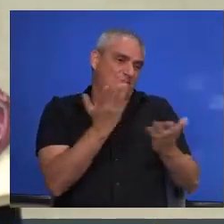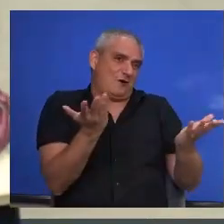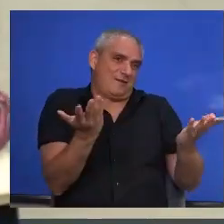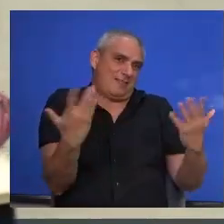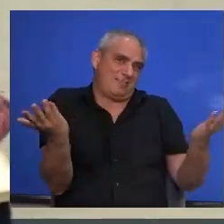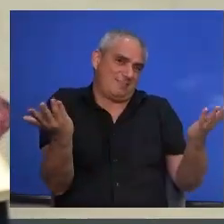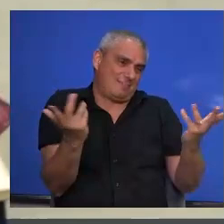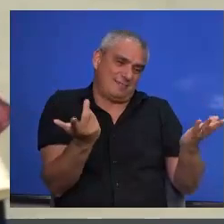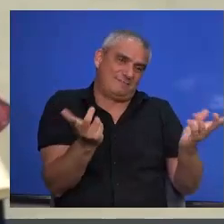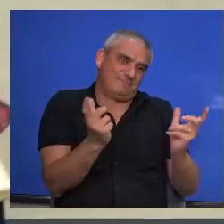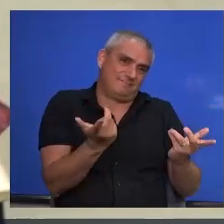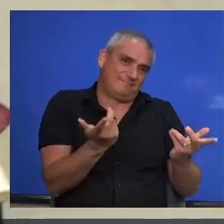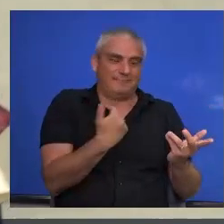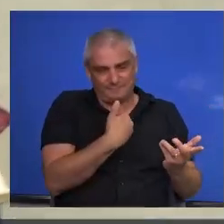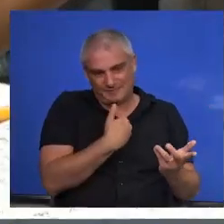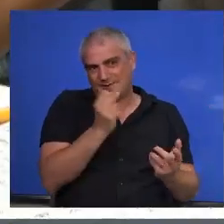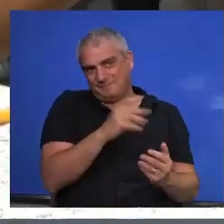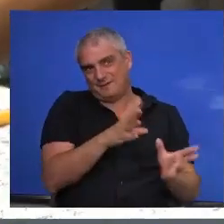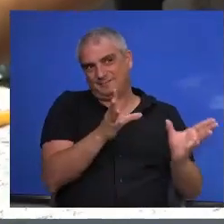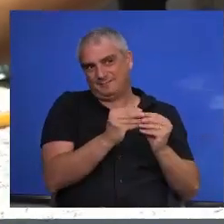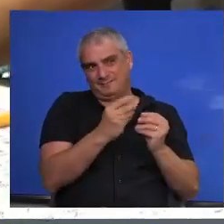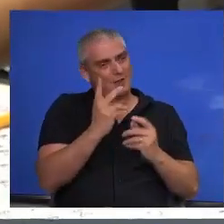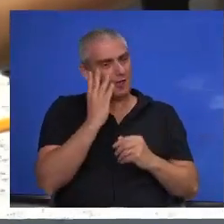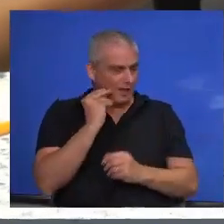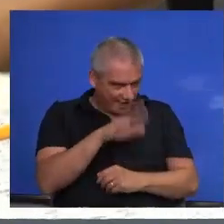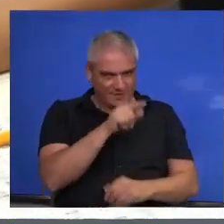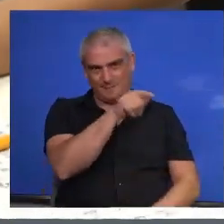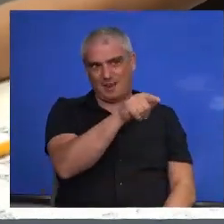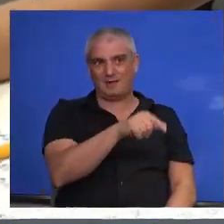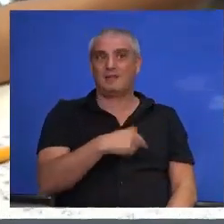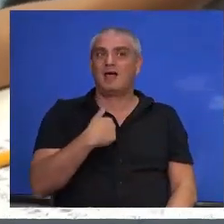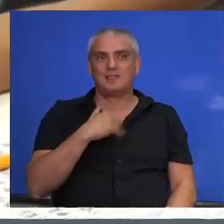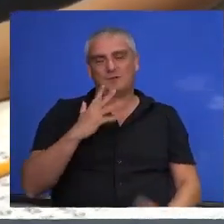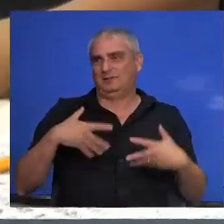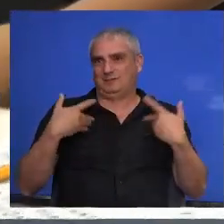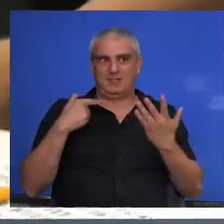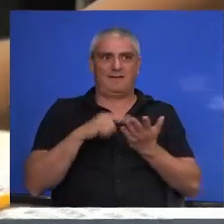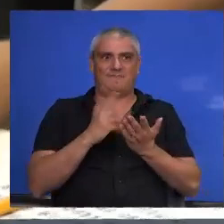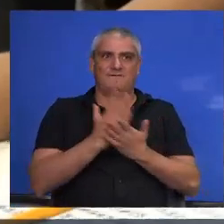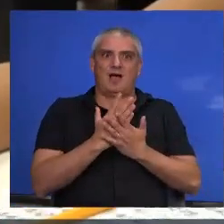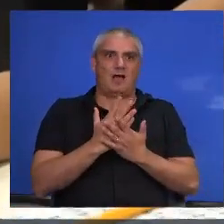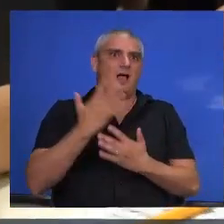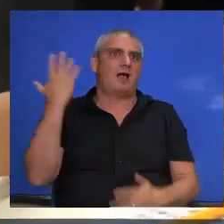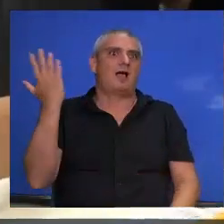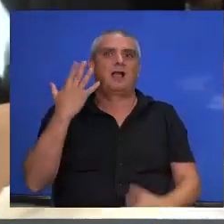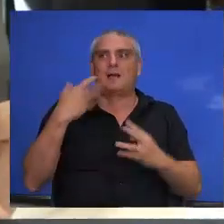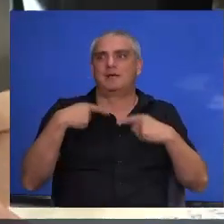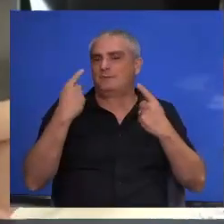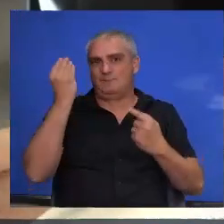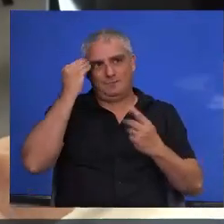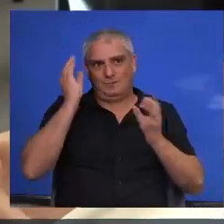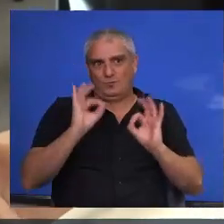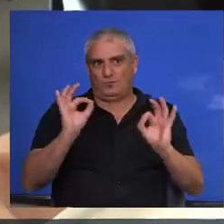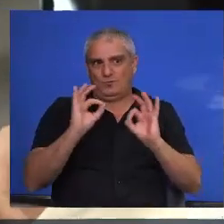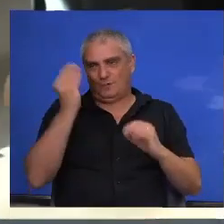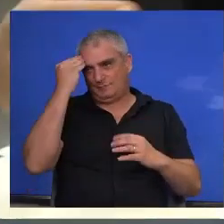היא לא מפריעה, אז היא גם לה כיף. אני מאוד שמחתי, כי באמת כבר הרבה הרבה ימים לא היו בית ספר, וכבר